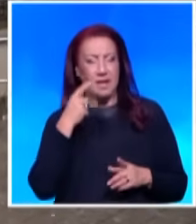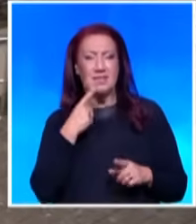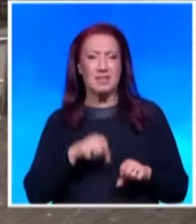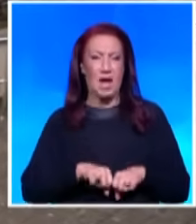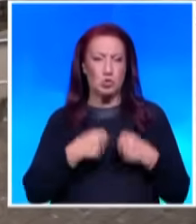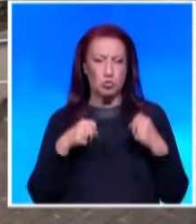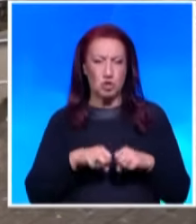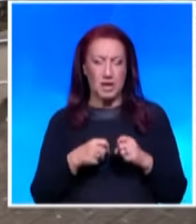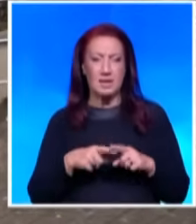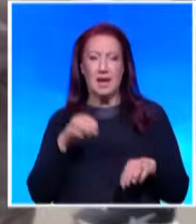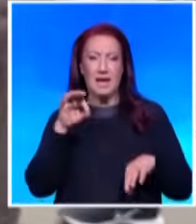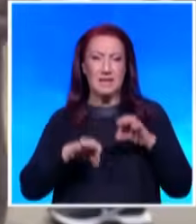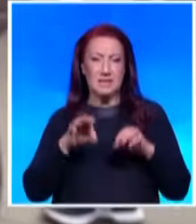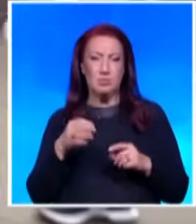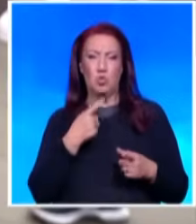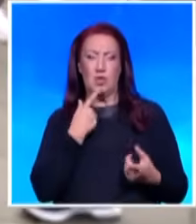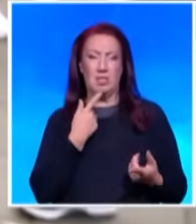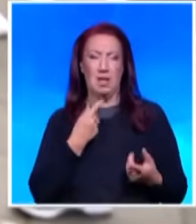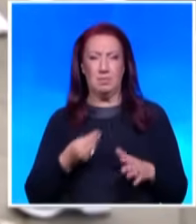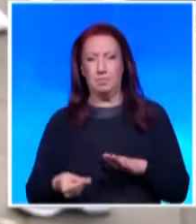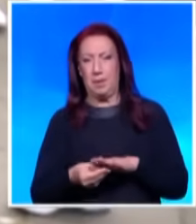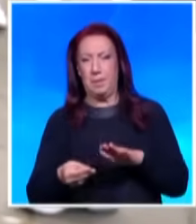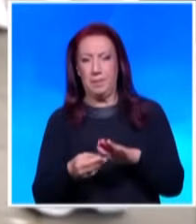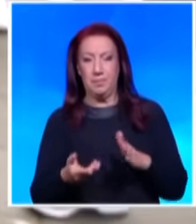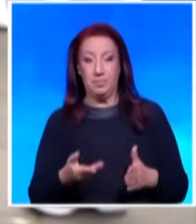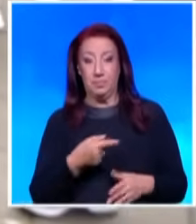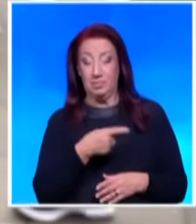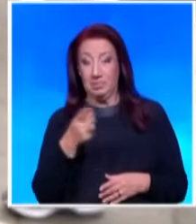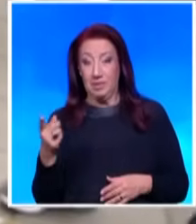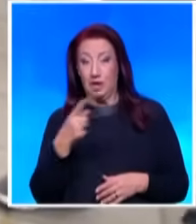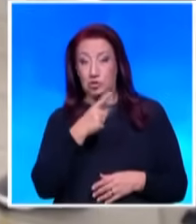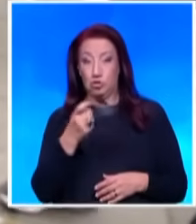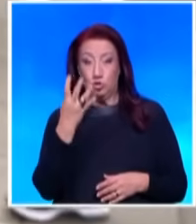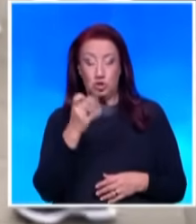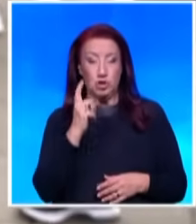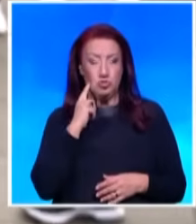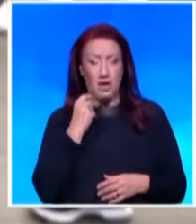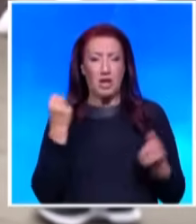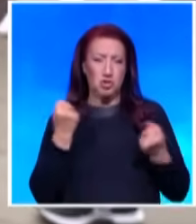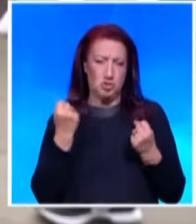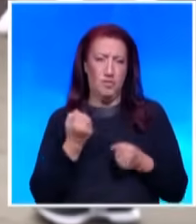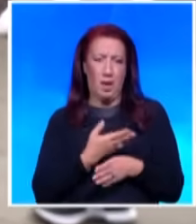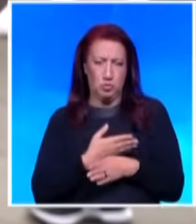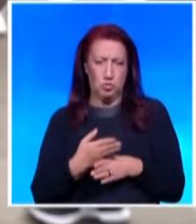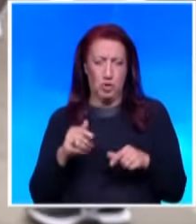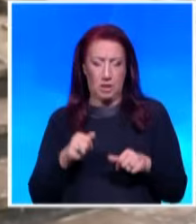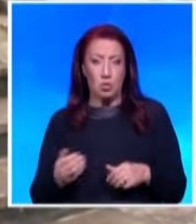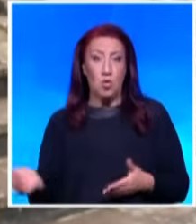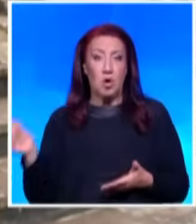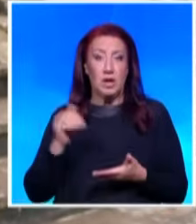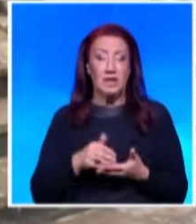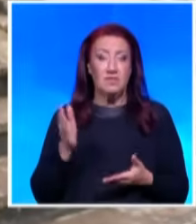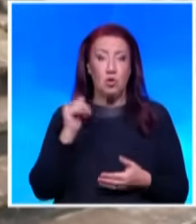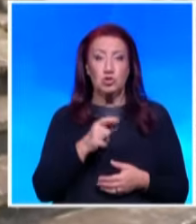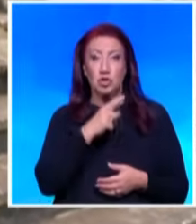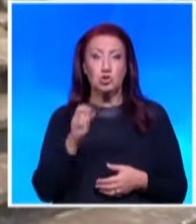вас това законно ли е при 140 човека, които по постоянен адрес, да дойдат да гласуват още 113 с настоящ адрес? Едва ли